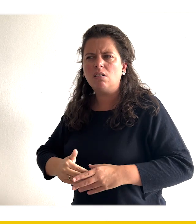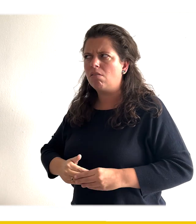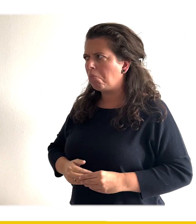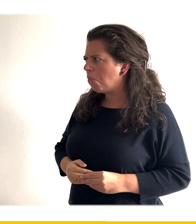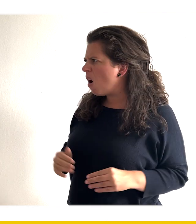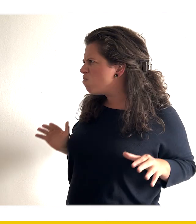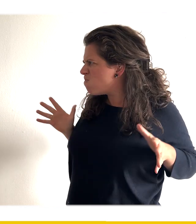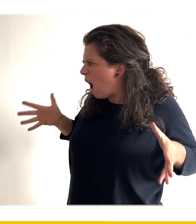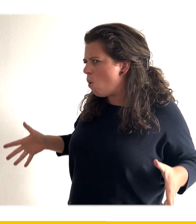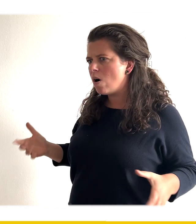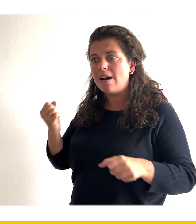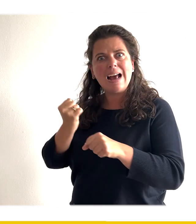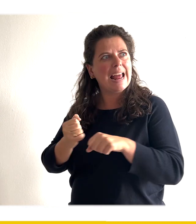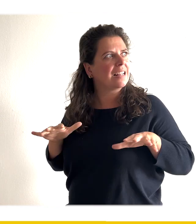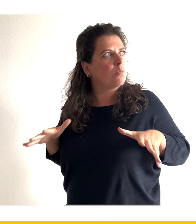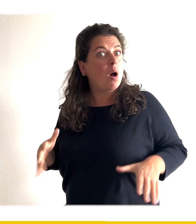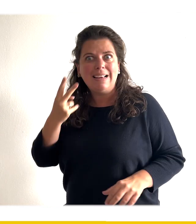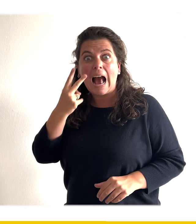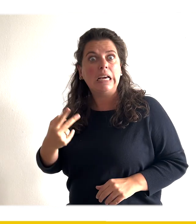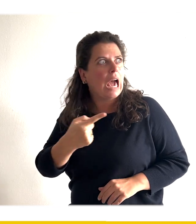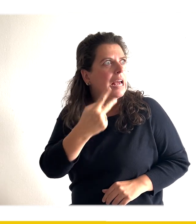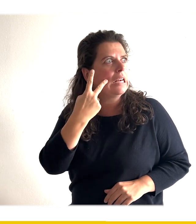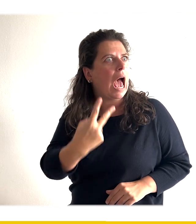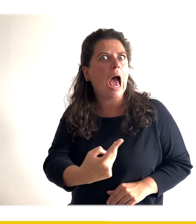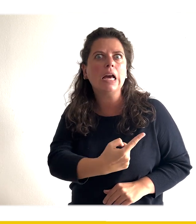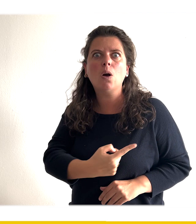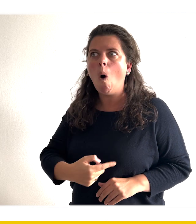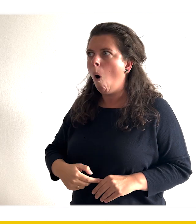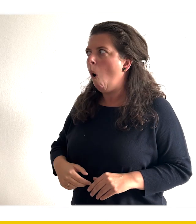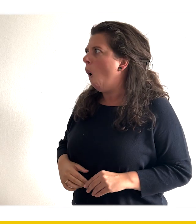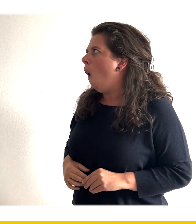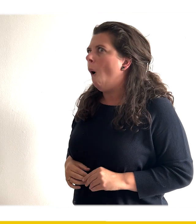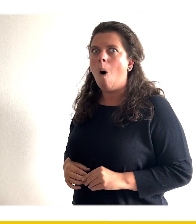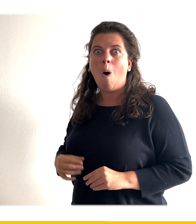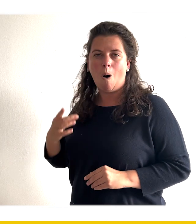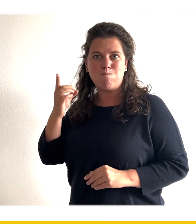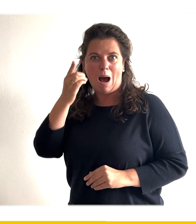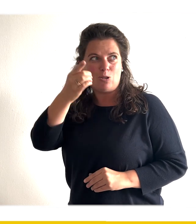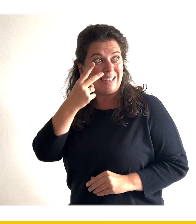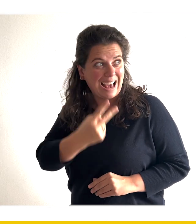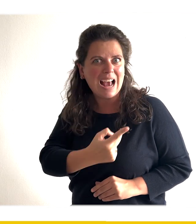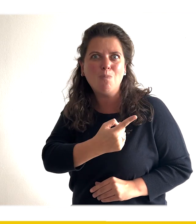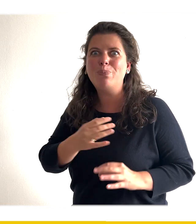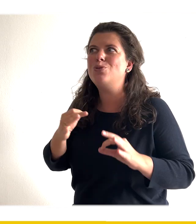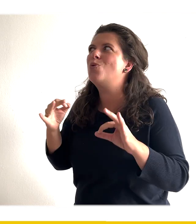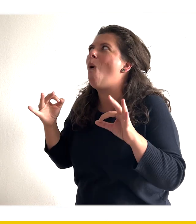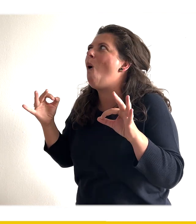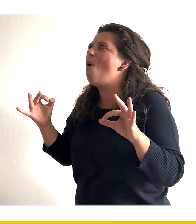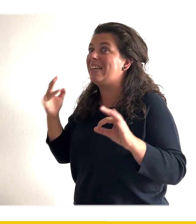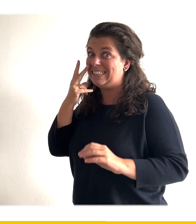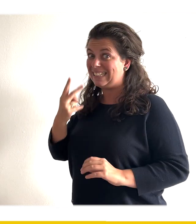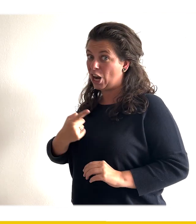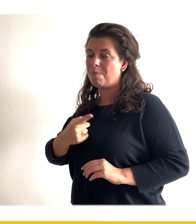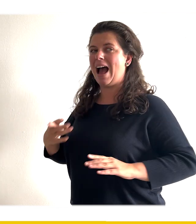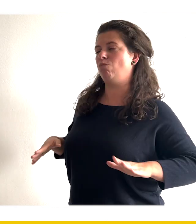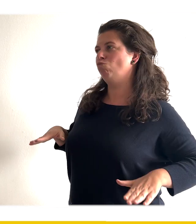Een echte pauw. Ja, nou gaat hij weer. Moet je kijken. Daar buiten? Oh, ja, buiten. Waar dan? Heel bijzonder. Zie je nou, hij loopt